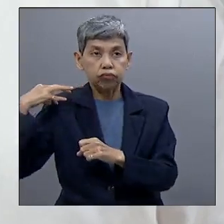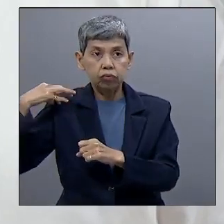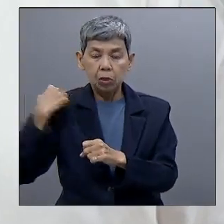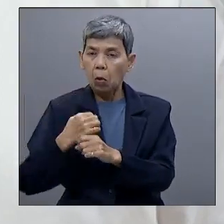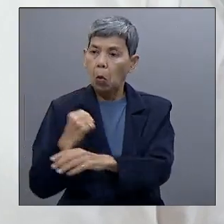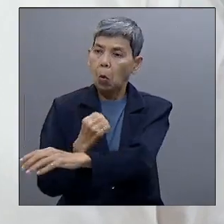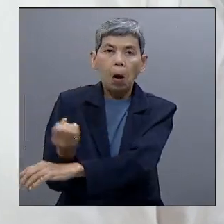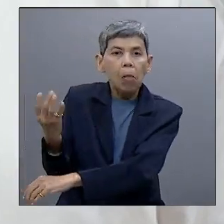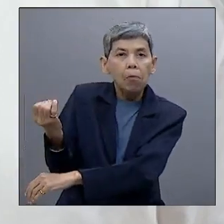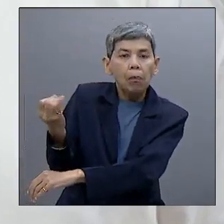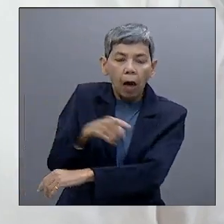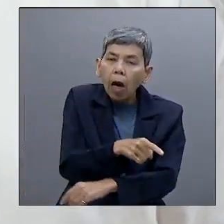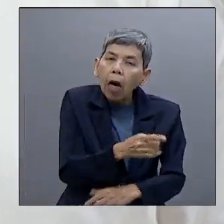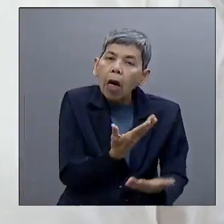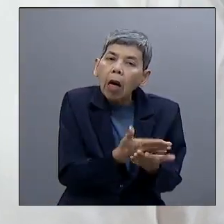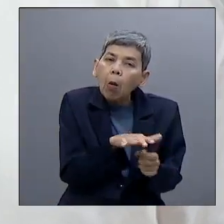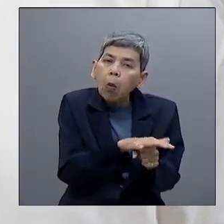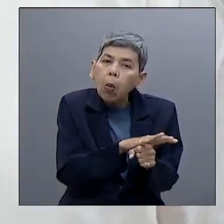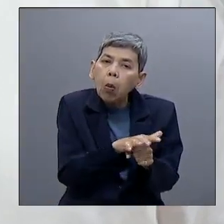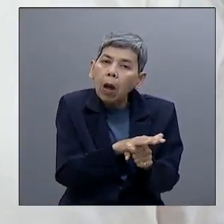แทนมากกว่าเป็นร้อยเท่านี้เป็นต้น